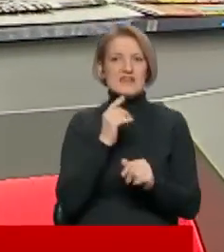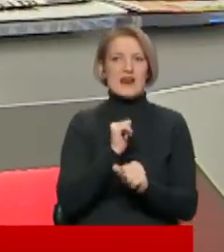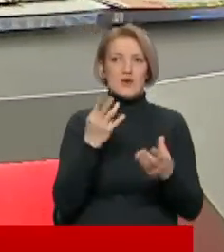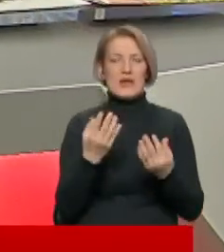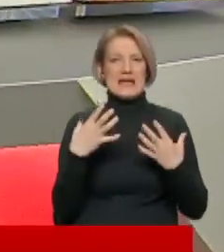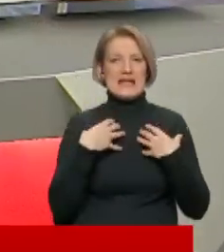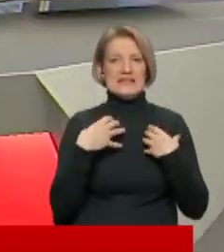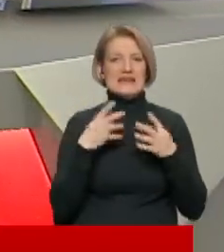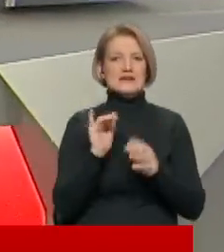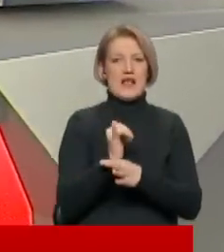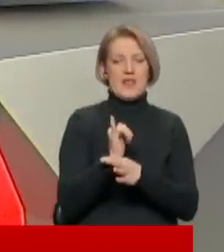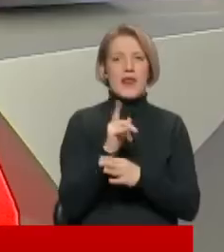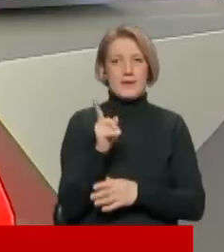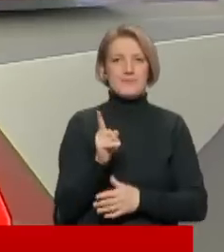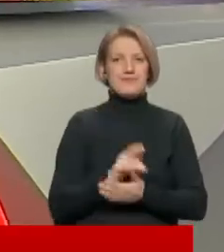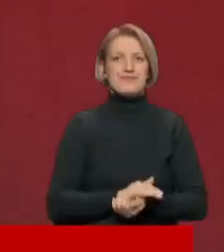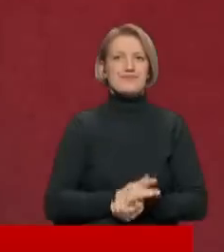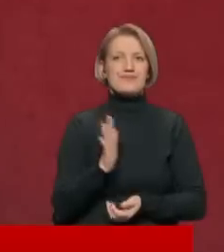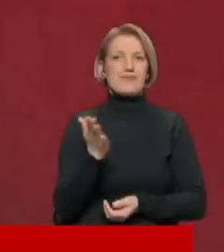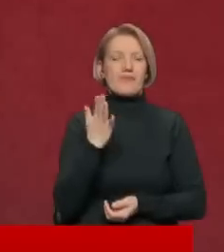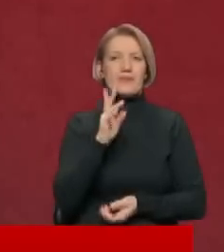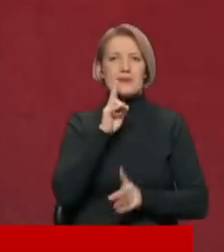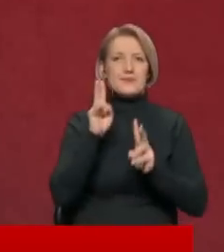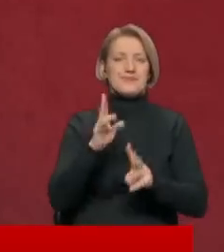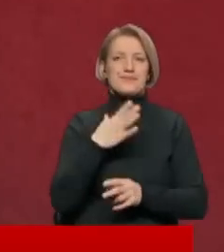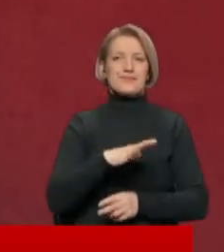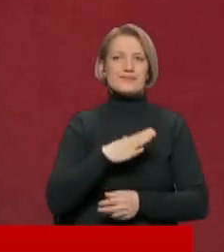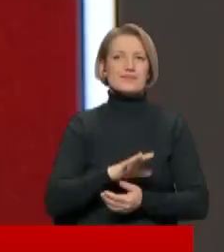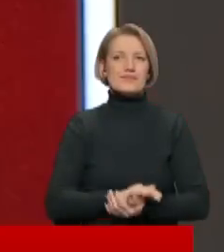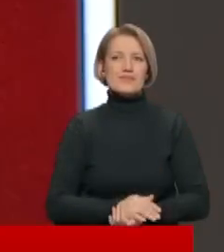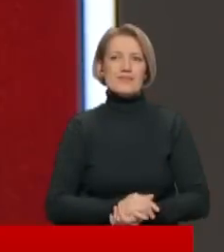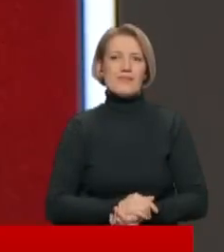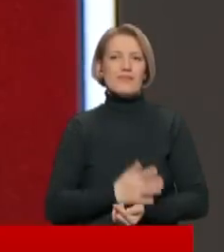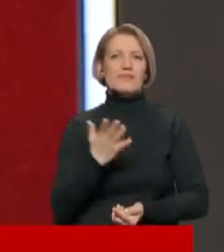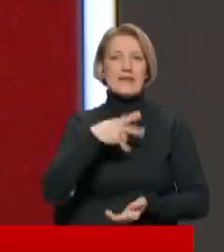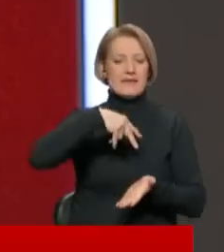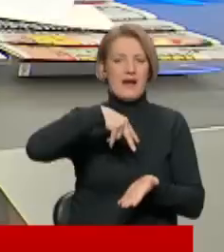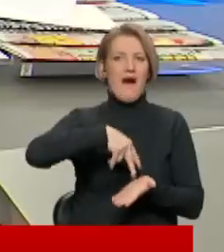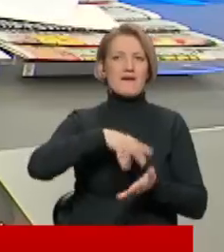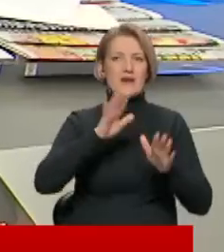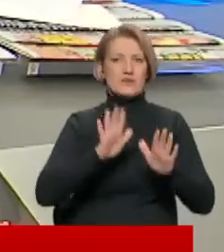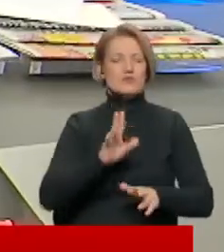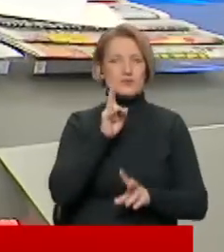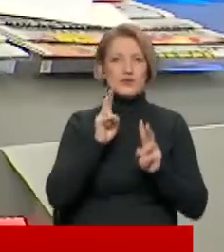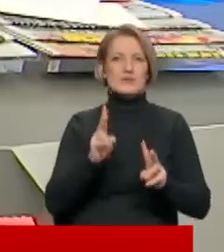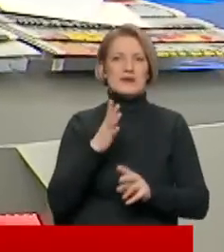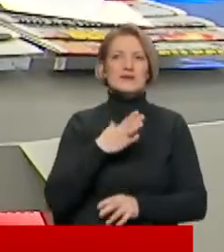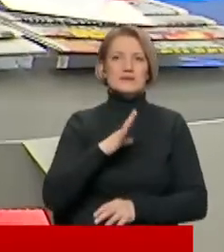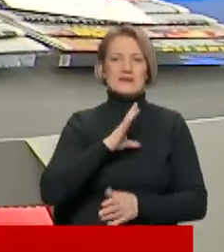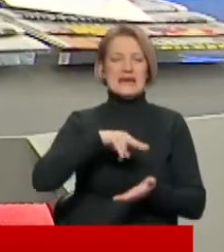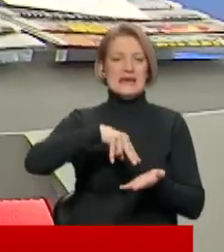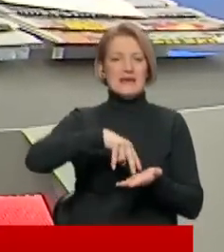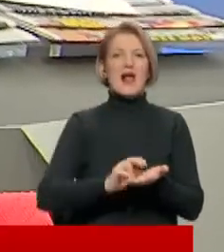kendisi görmek istiyor Yani ne kadar ayakta durabilirim diye görmek istiyorlar